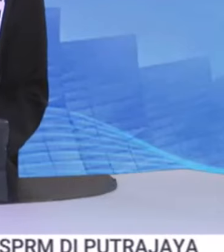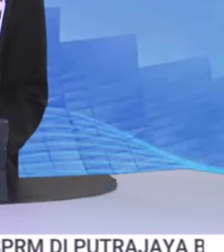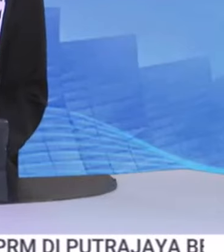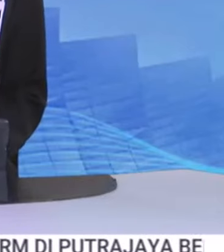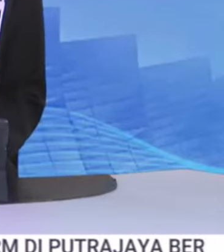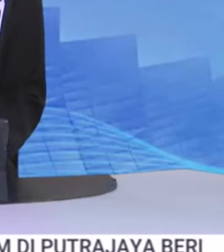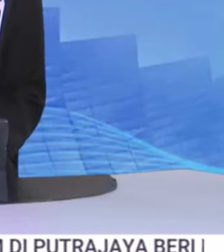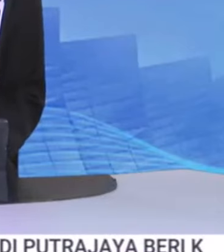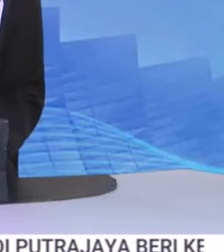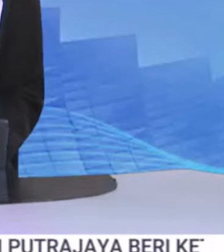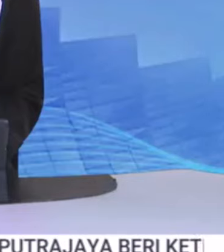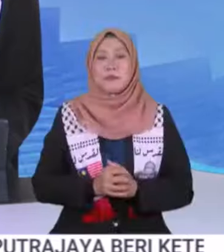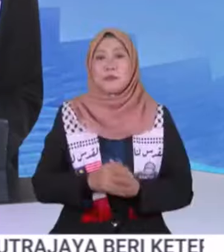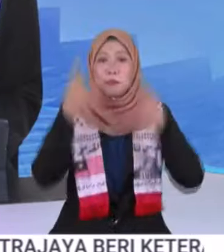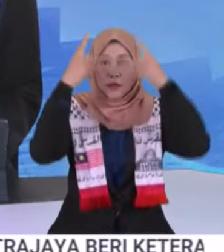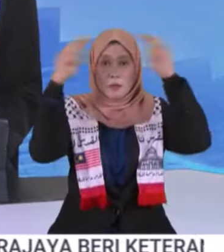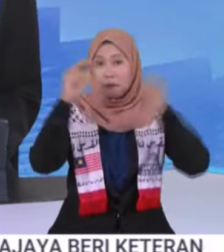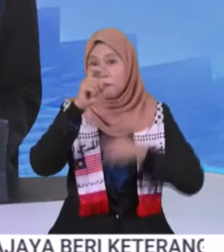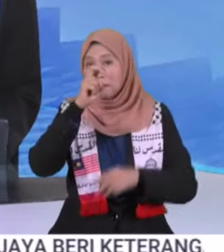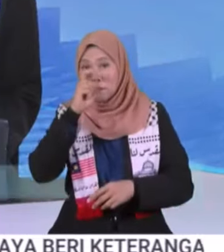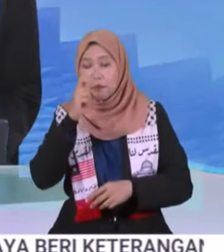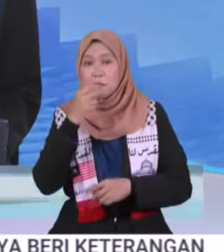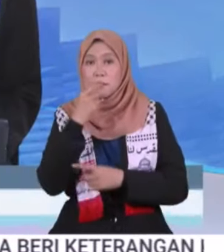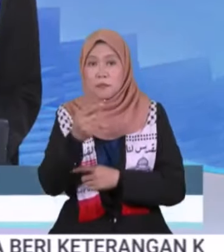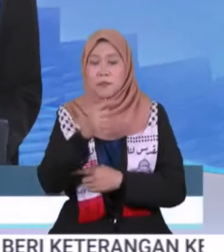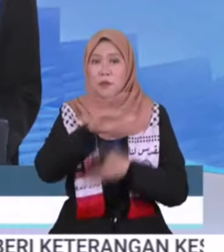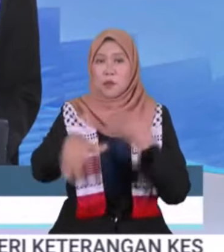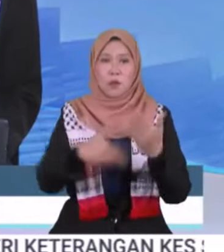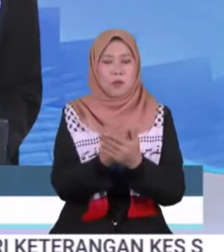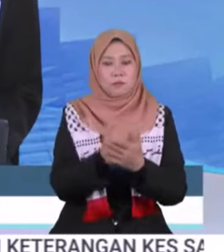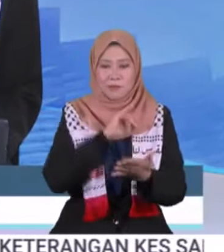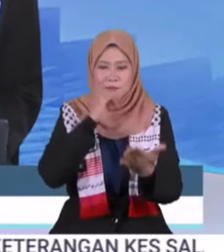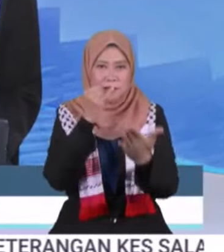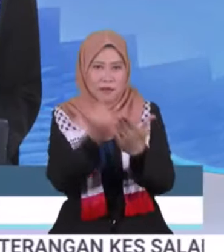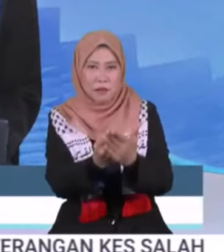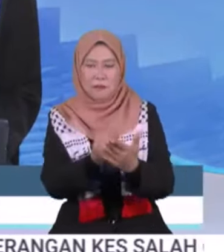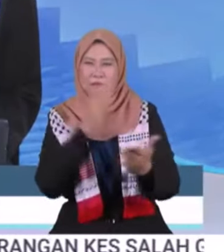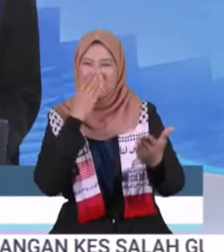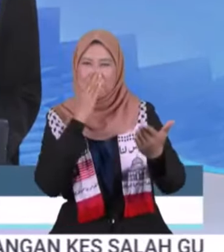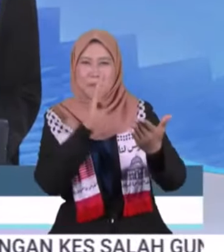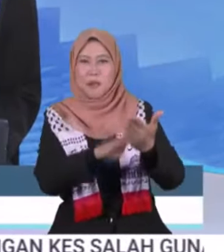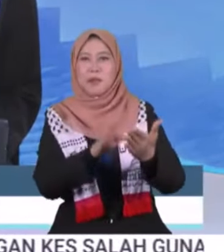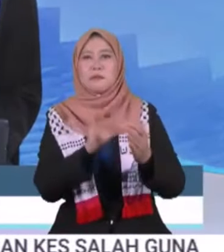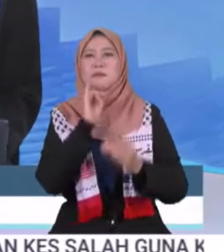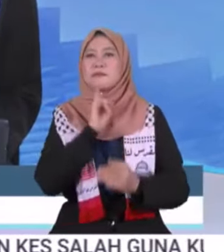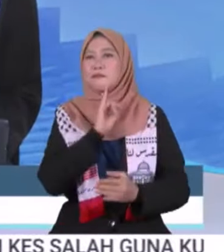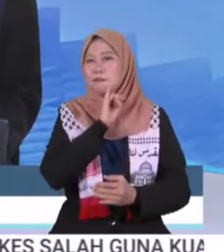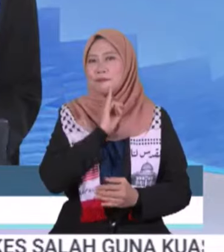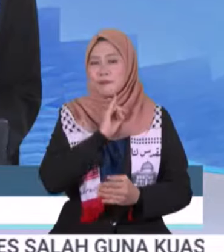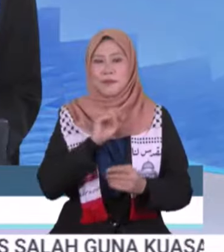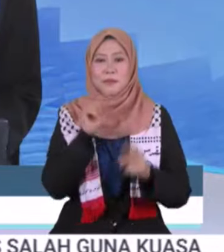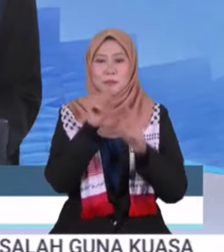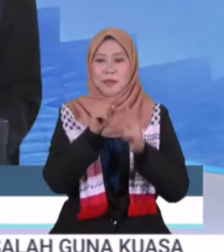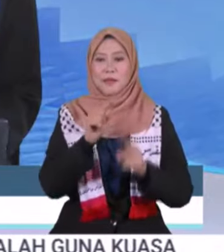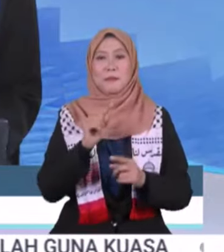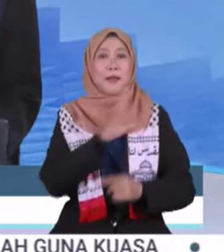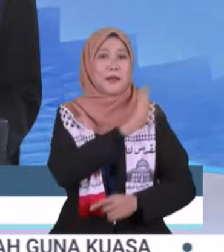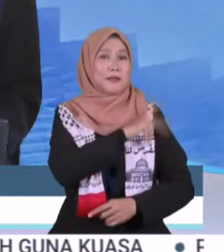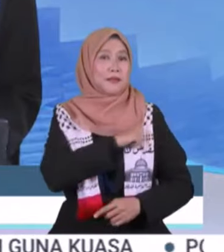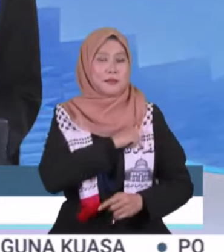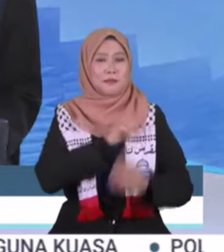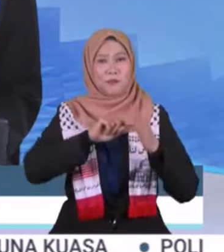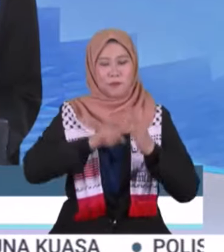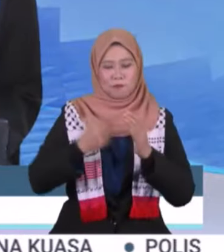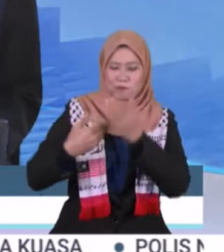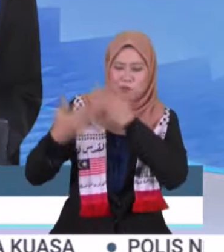pengadilan. Tegas Perdana Menteri ini mengambil kira segala jenayah dan kezaliman rejim Zionis terhadap Palestin